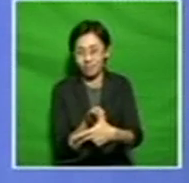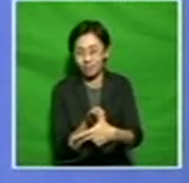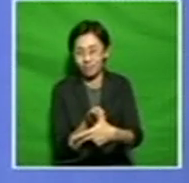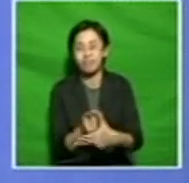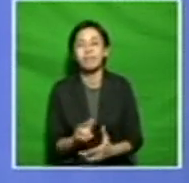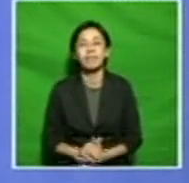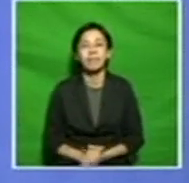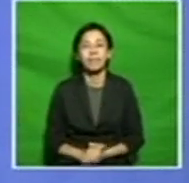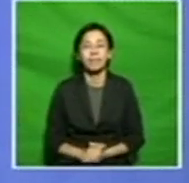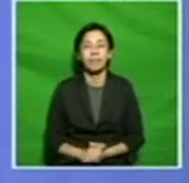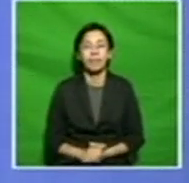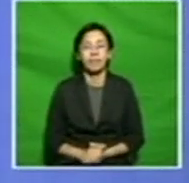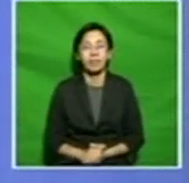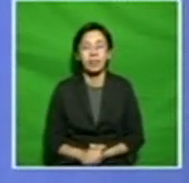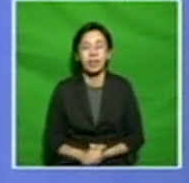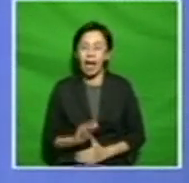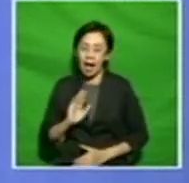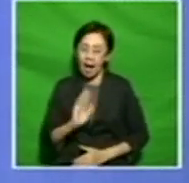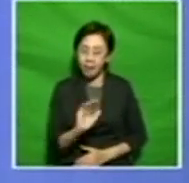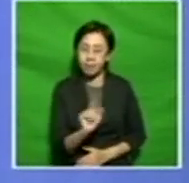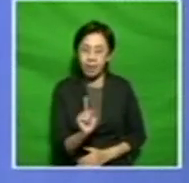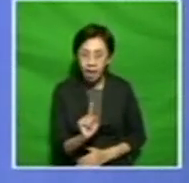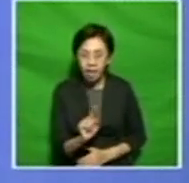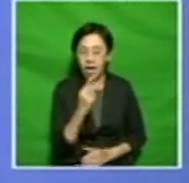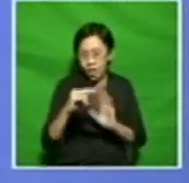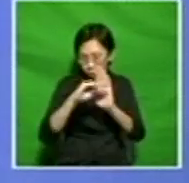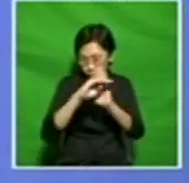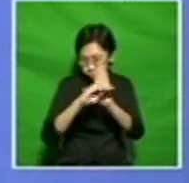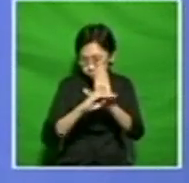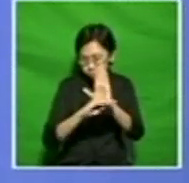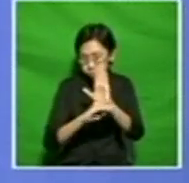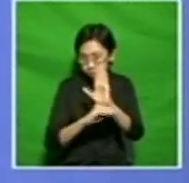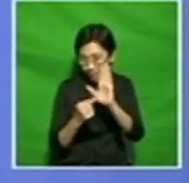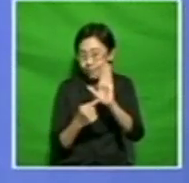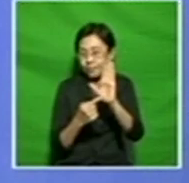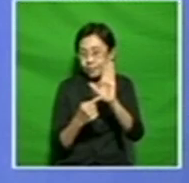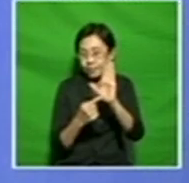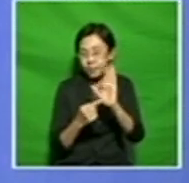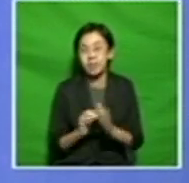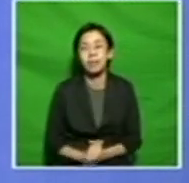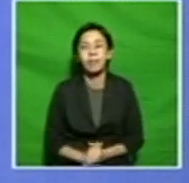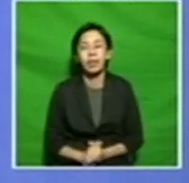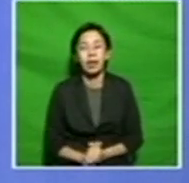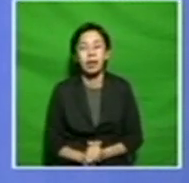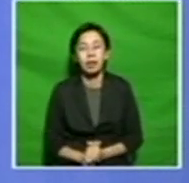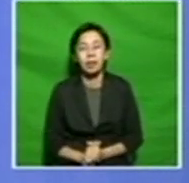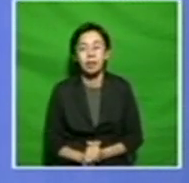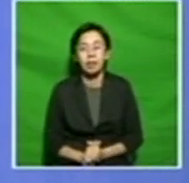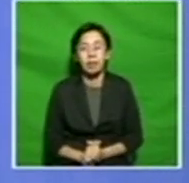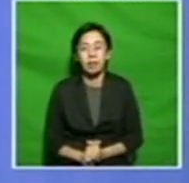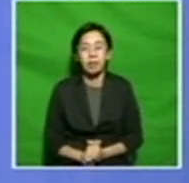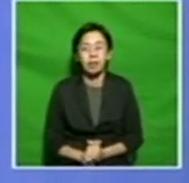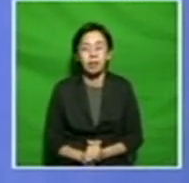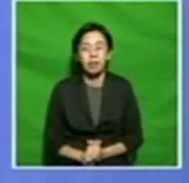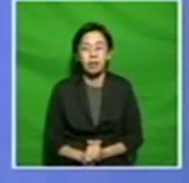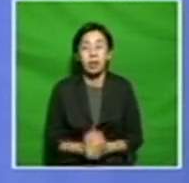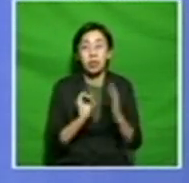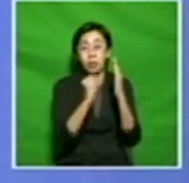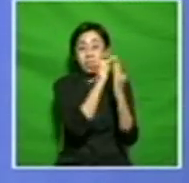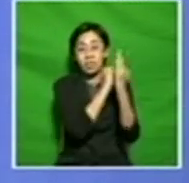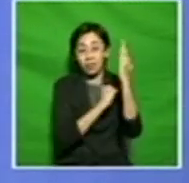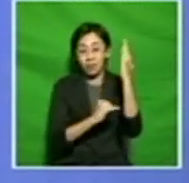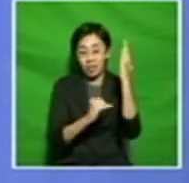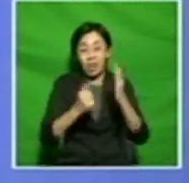ดนี้อีกห้ามอย่างไรก็ห้ามอย่างนั้นแต่เขาติ่งท้ายไว้นิดหนึ่งว่าในจังหวัดใด